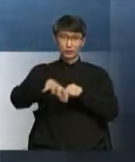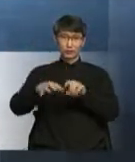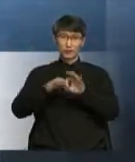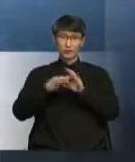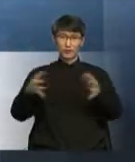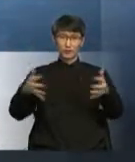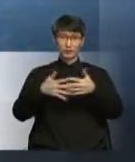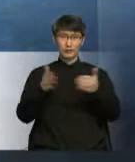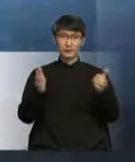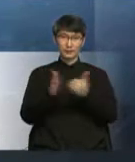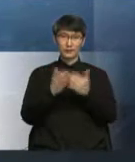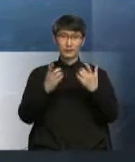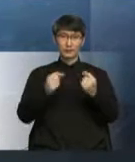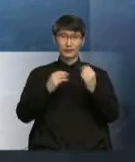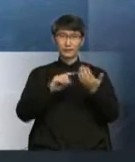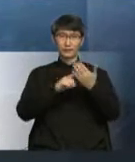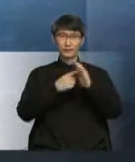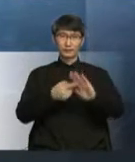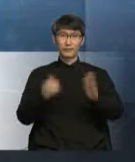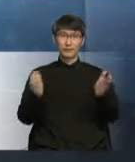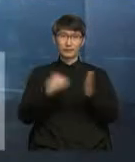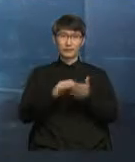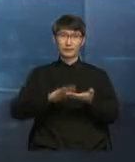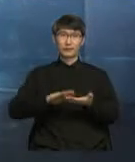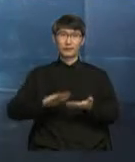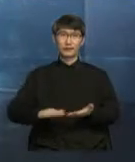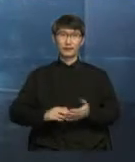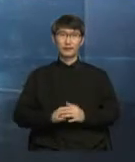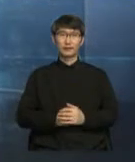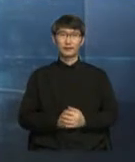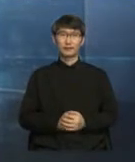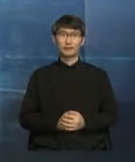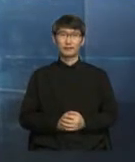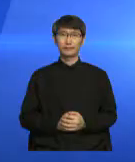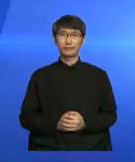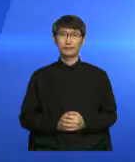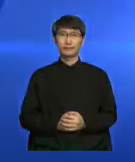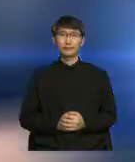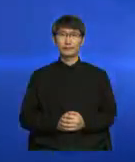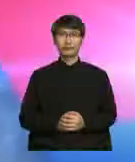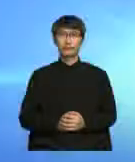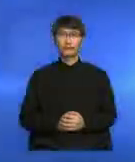관련 협의를 마치고 이 같은 내용을 발표했습니다. 첫 소식 천서연 기자입니다.